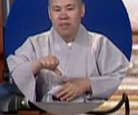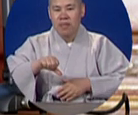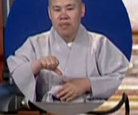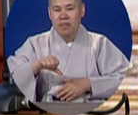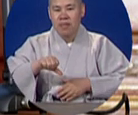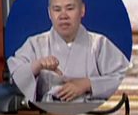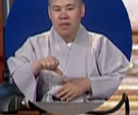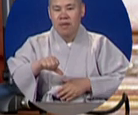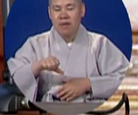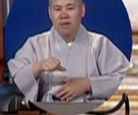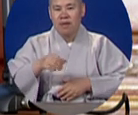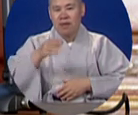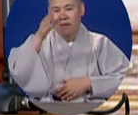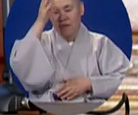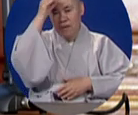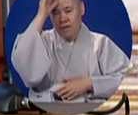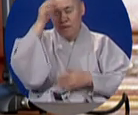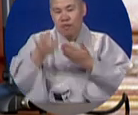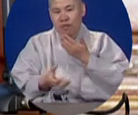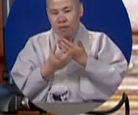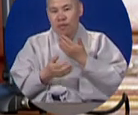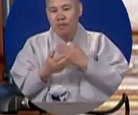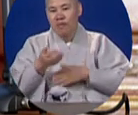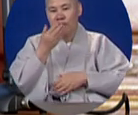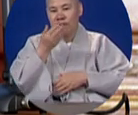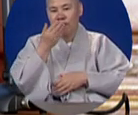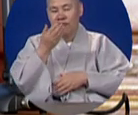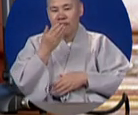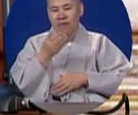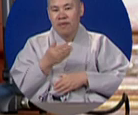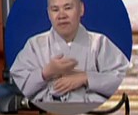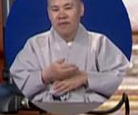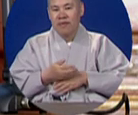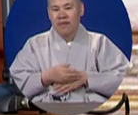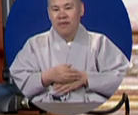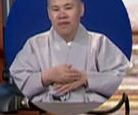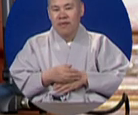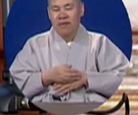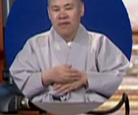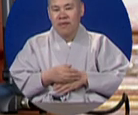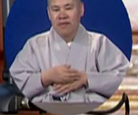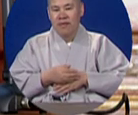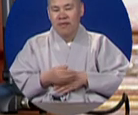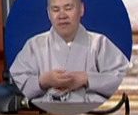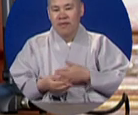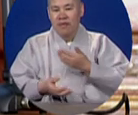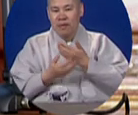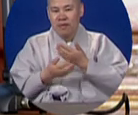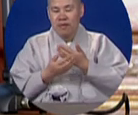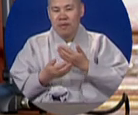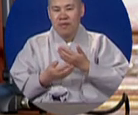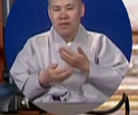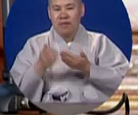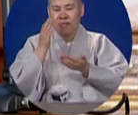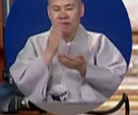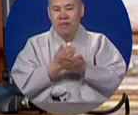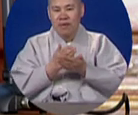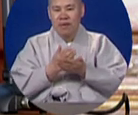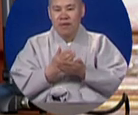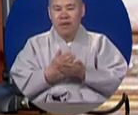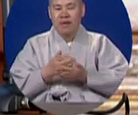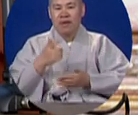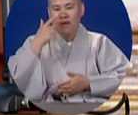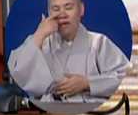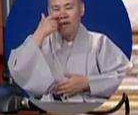푹하면 라면 끓여 먹더래요 그래서 그런 거 끓이지 마라 그러니까 아버지는